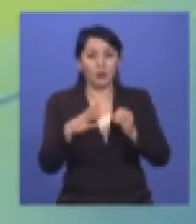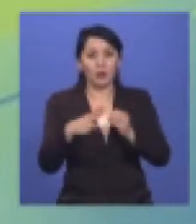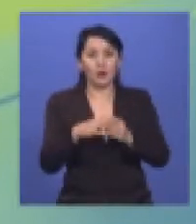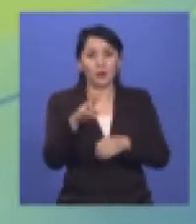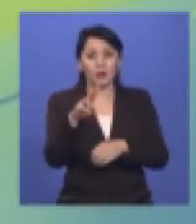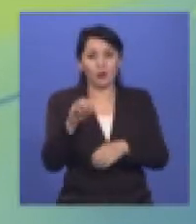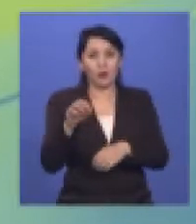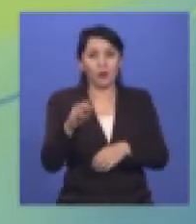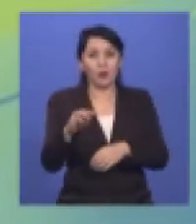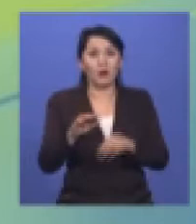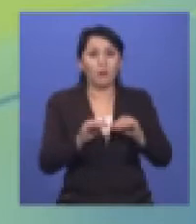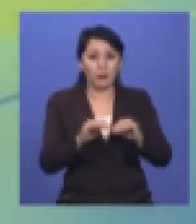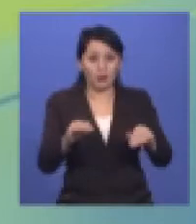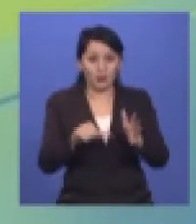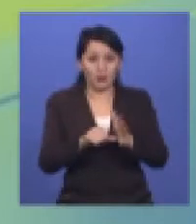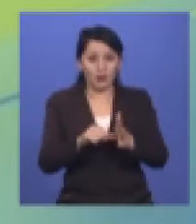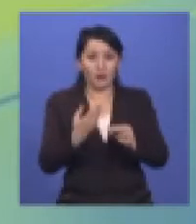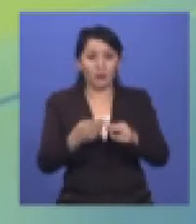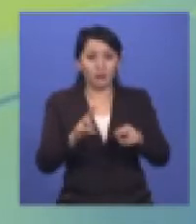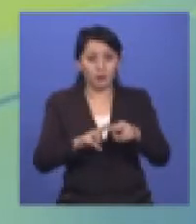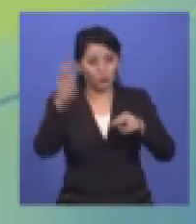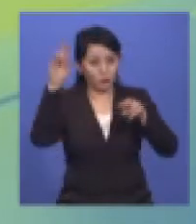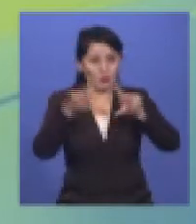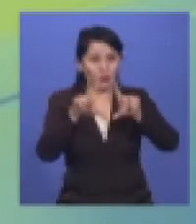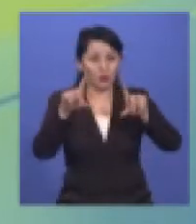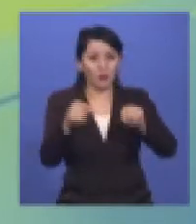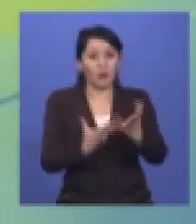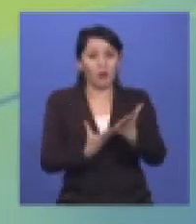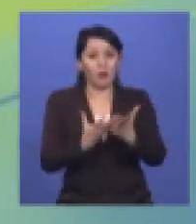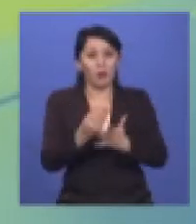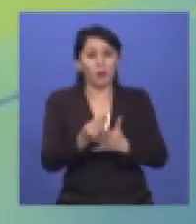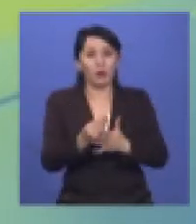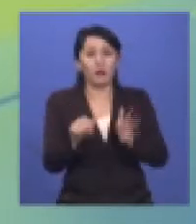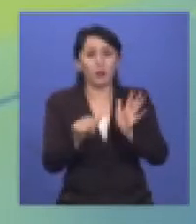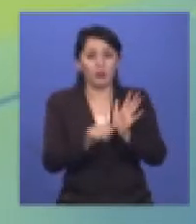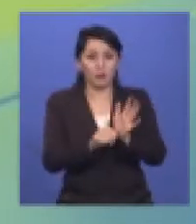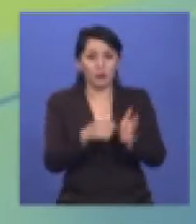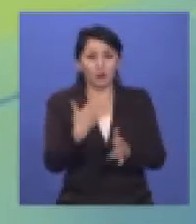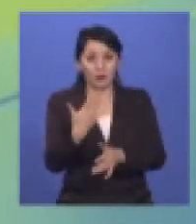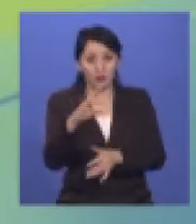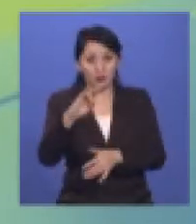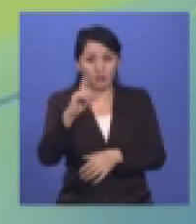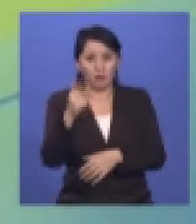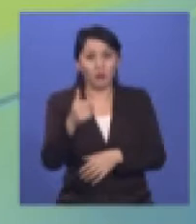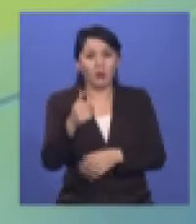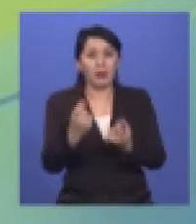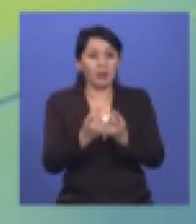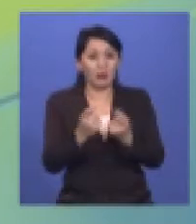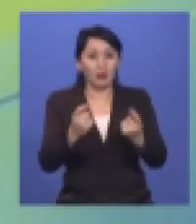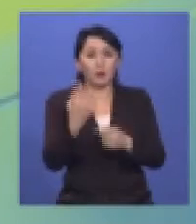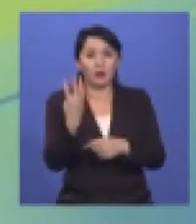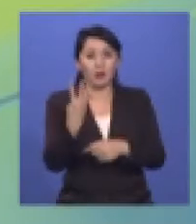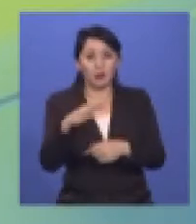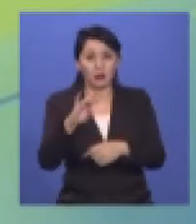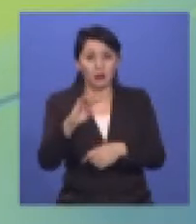жас аралығындағы балаларға да қатысты болады. Енді мектеп оқушылары жолақысын қолма-қол төлесе 65 теңге беріп, ал карта арқылы